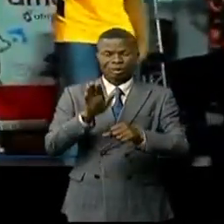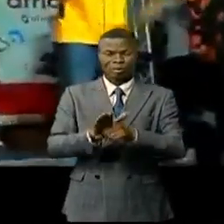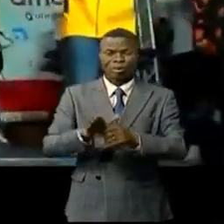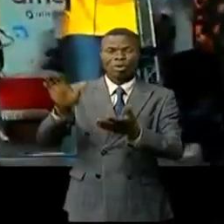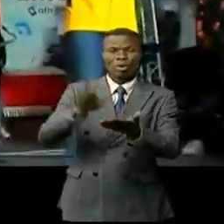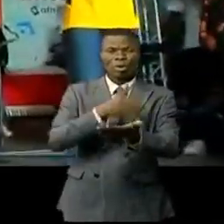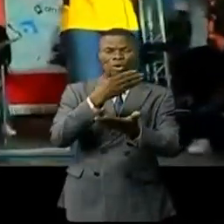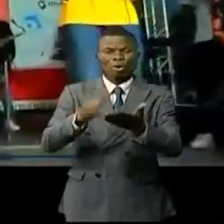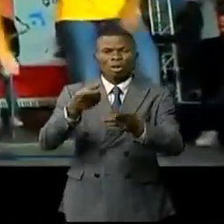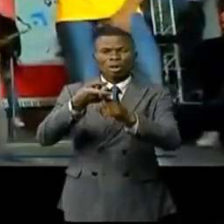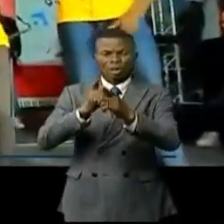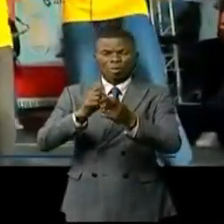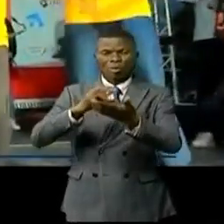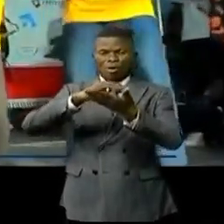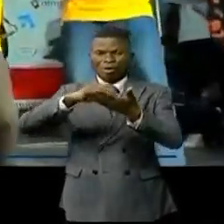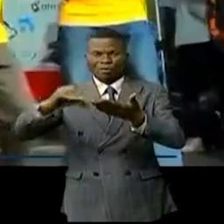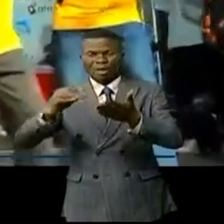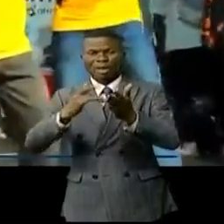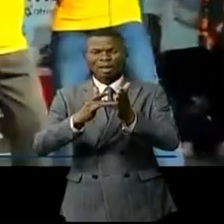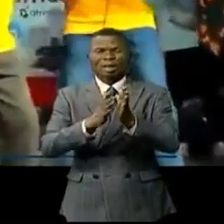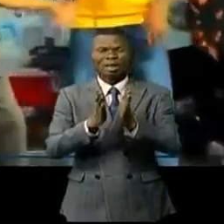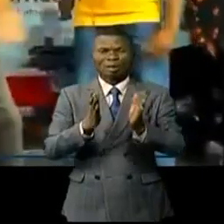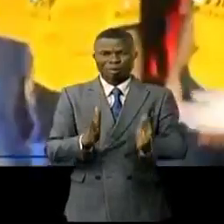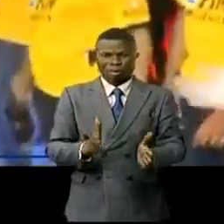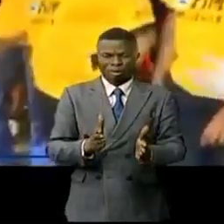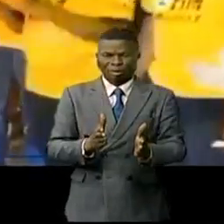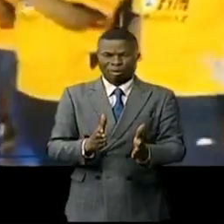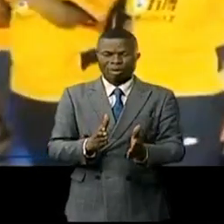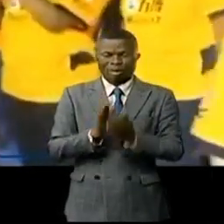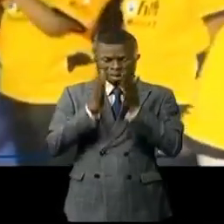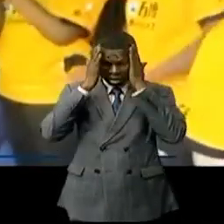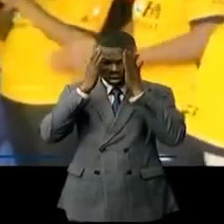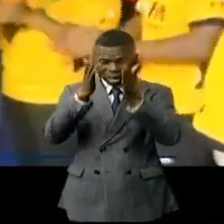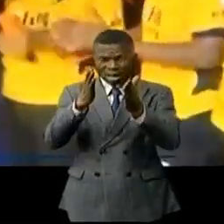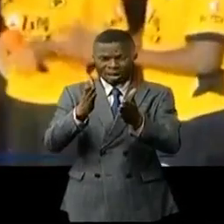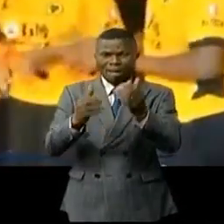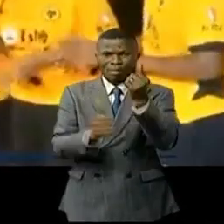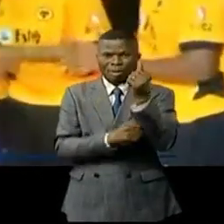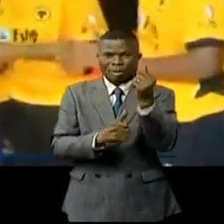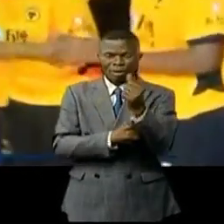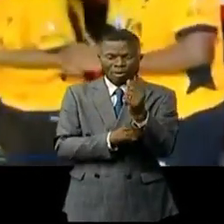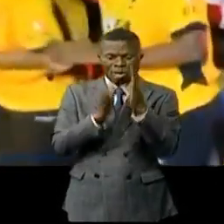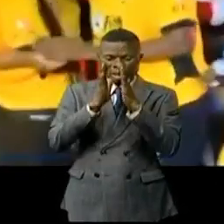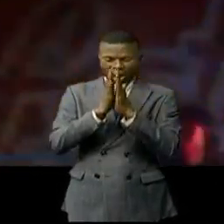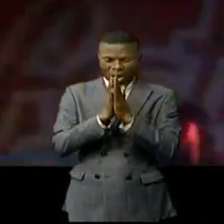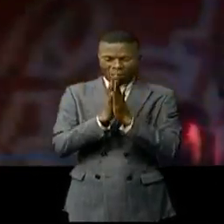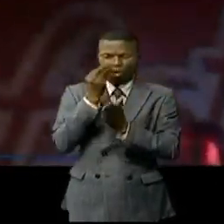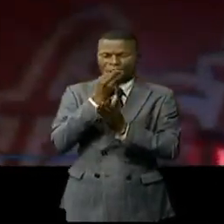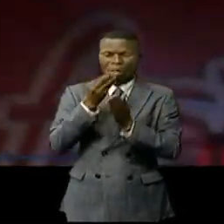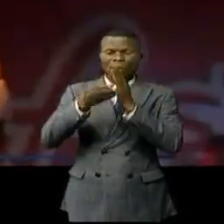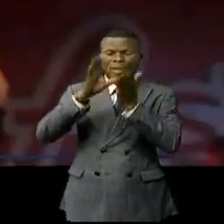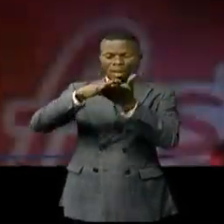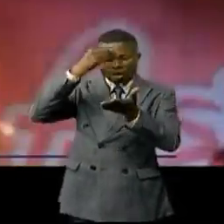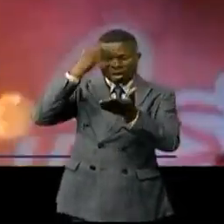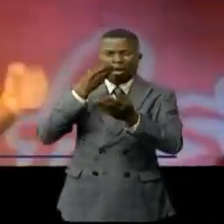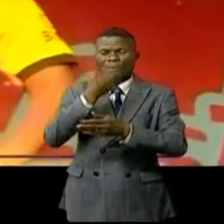chansons tirées de versets bibliques plongeaient le public dans la méditation de la parole de Dieu,